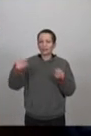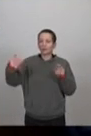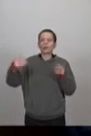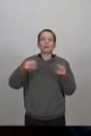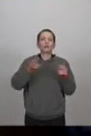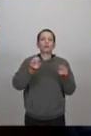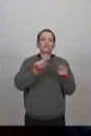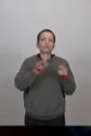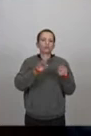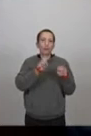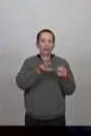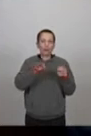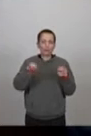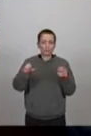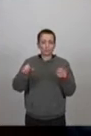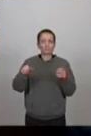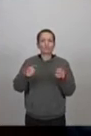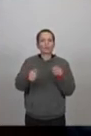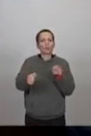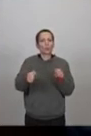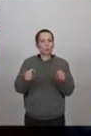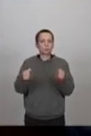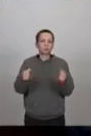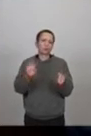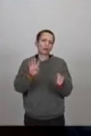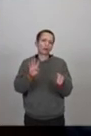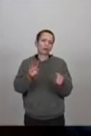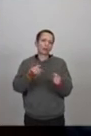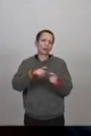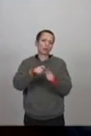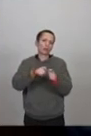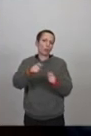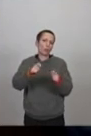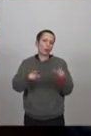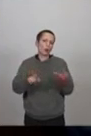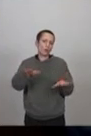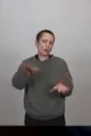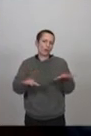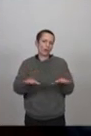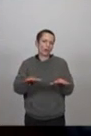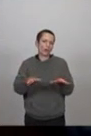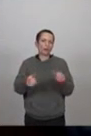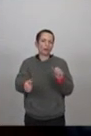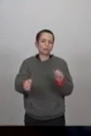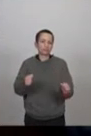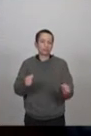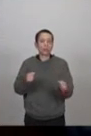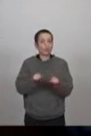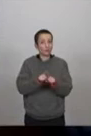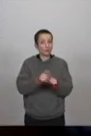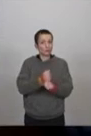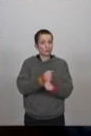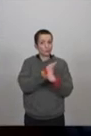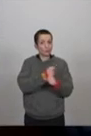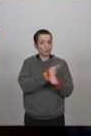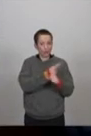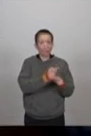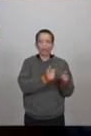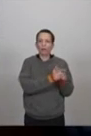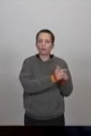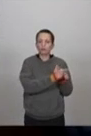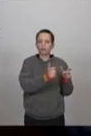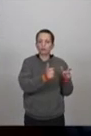consommation et il navigue à 4 nœuds à peu près. Donc on fait attention aux déchets également, des barges viennent récupérer les déchets des